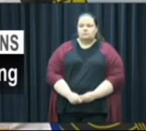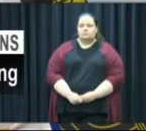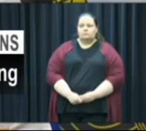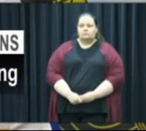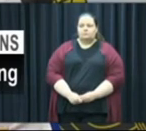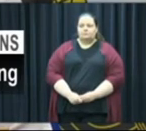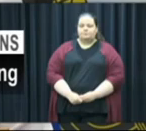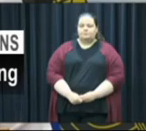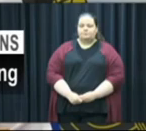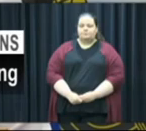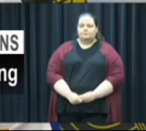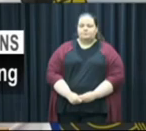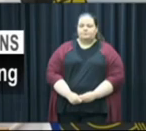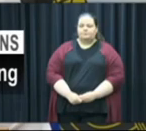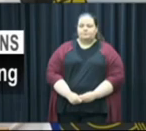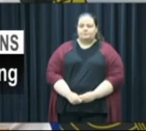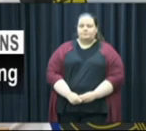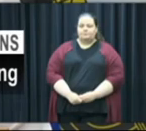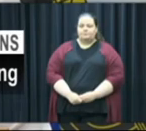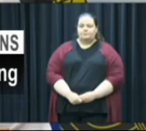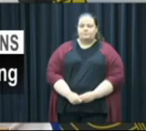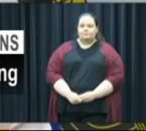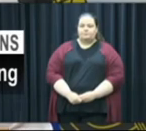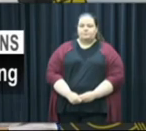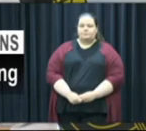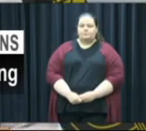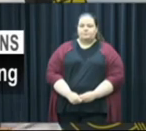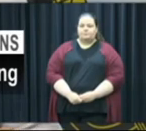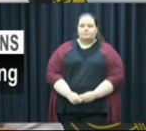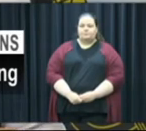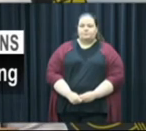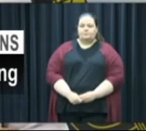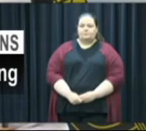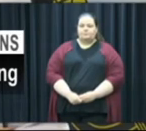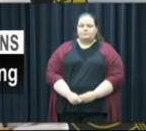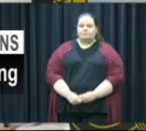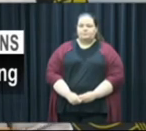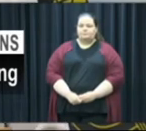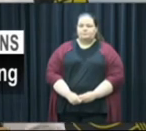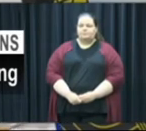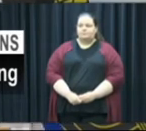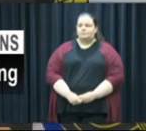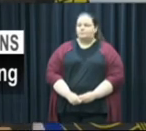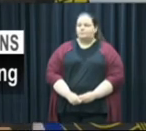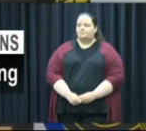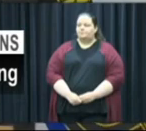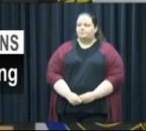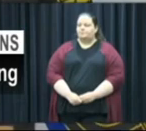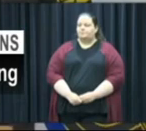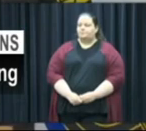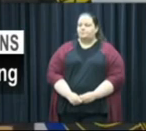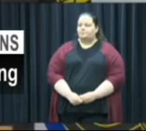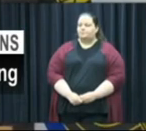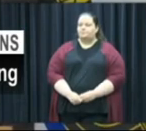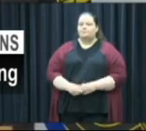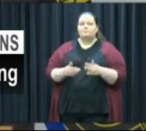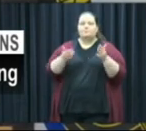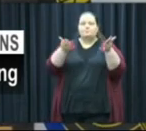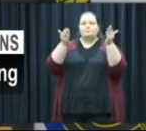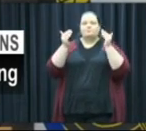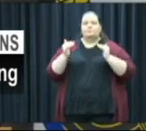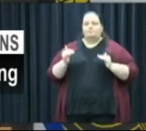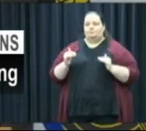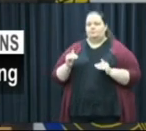très intensive dans les semaines et mois qui s'en viennent. Merci, Mademoiselle Normand. Sean